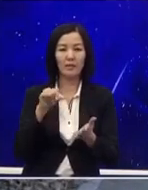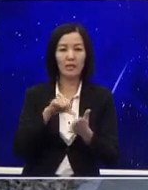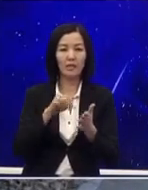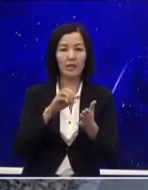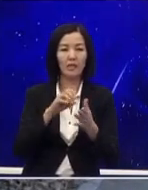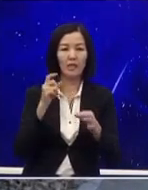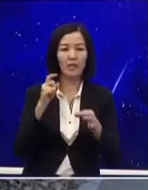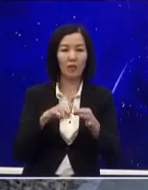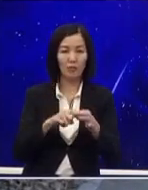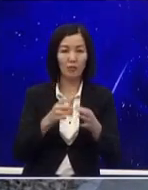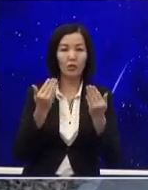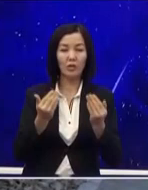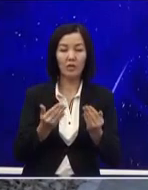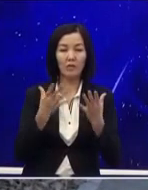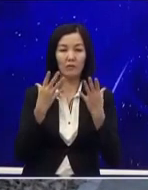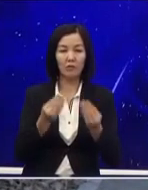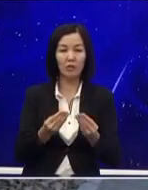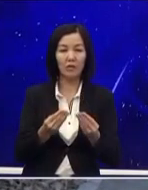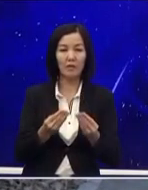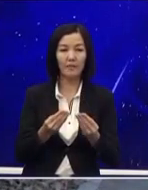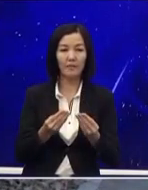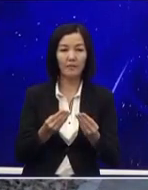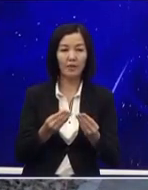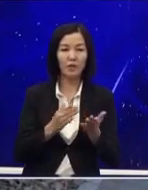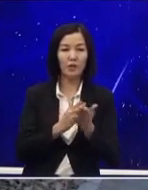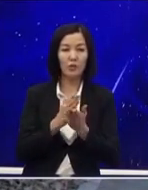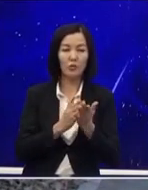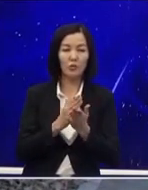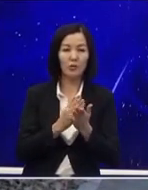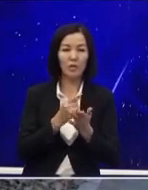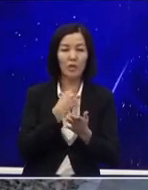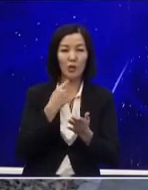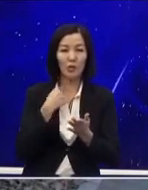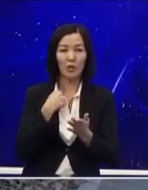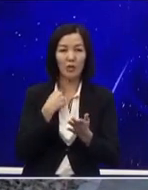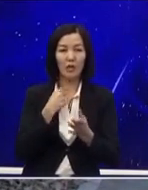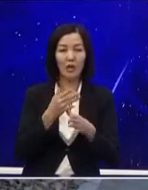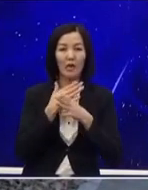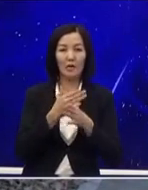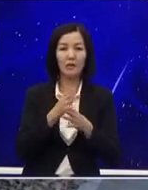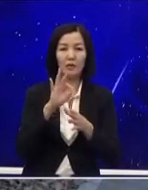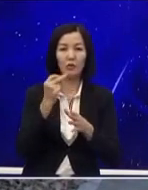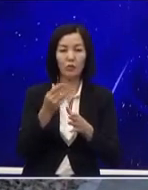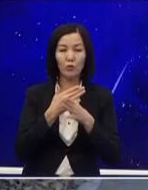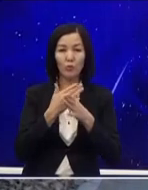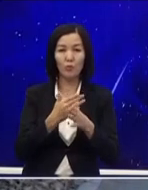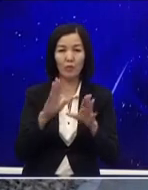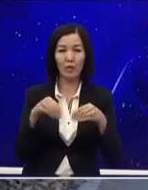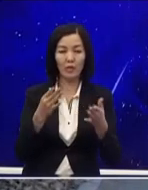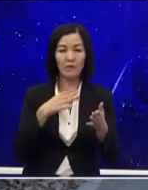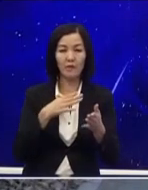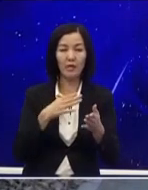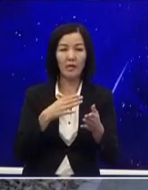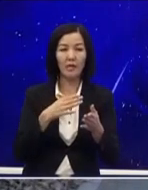учете. На сегодняшний день служба пробации города Талдыкорган оказывает социальную помощь